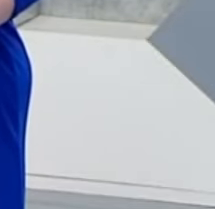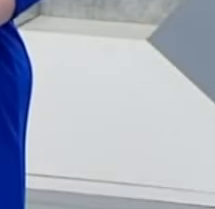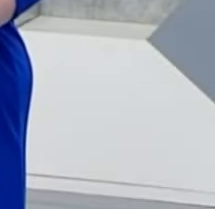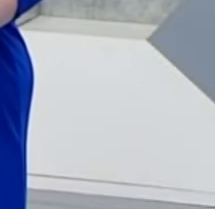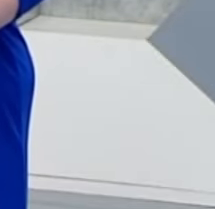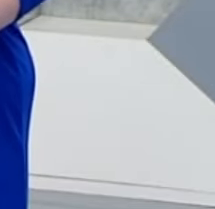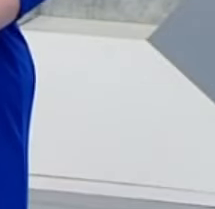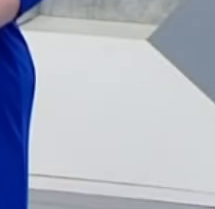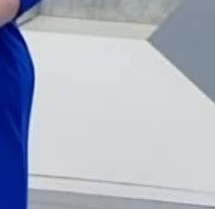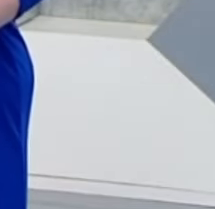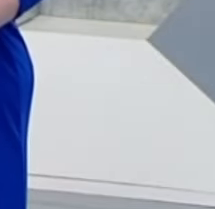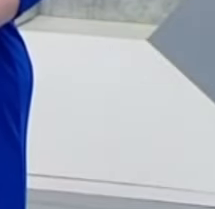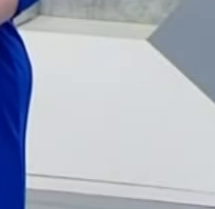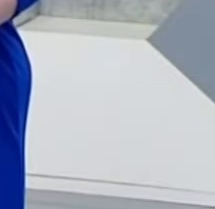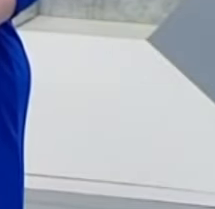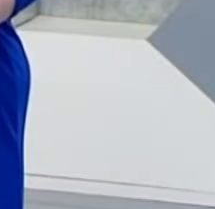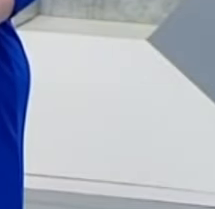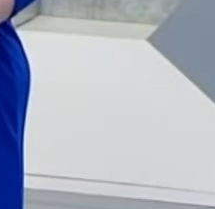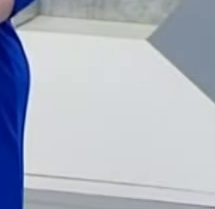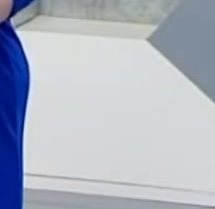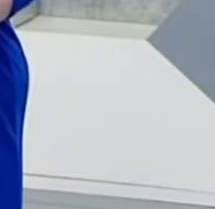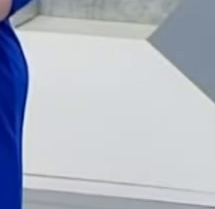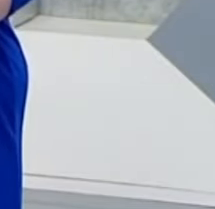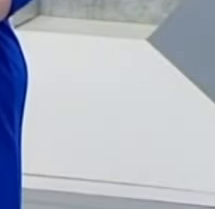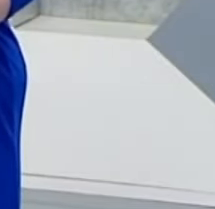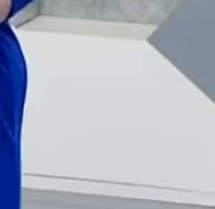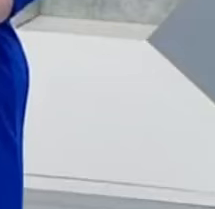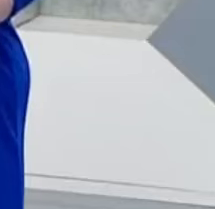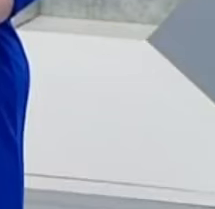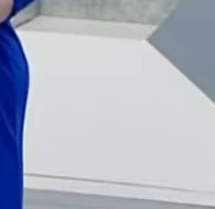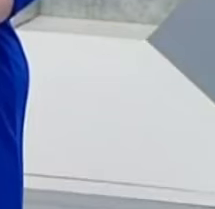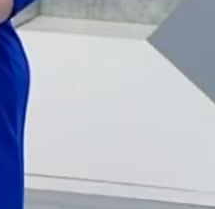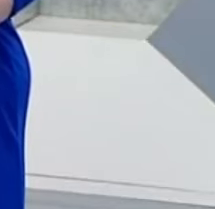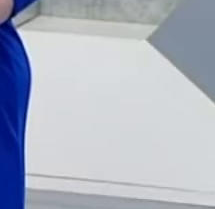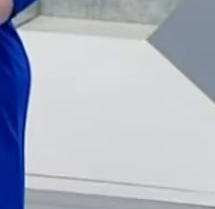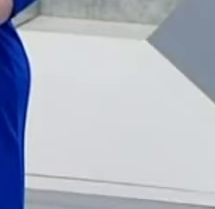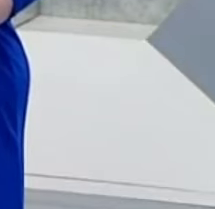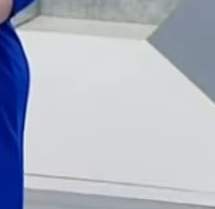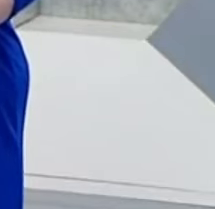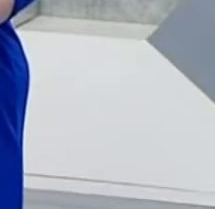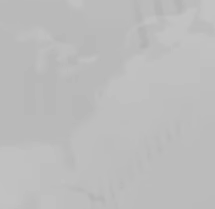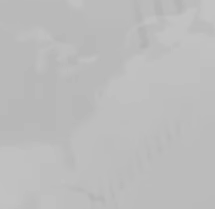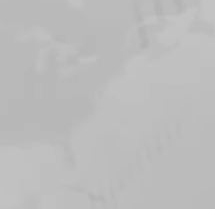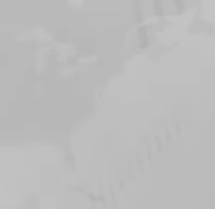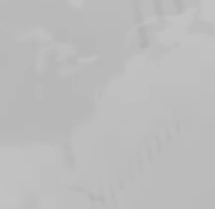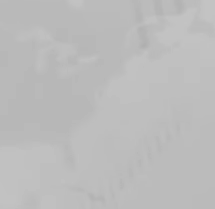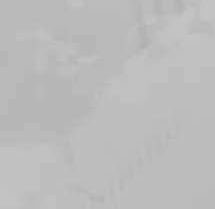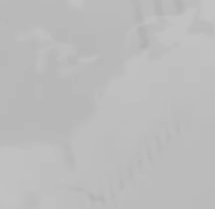GMA Pinoy TV at sa www.gmanews.tv.